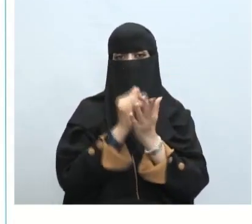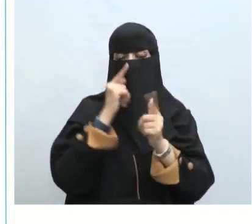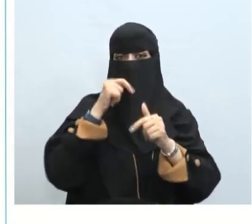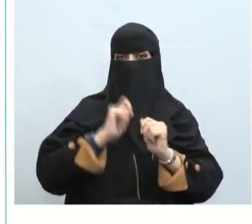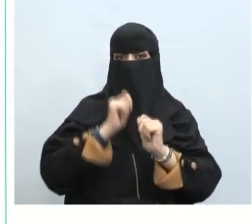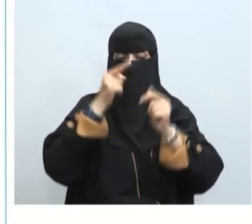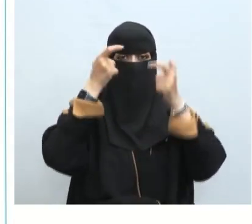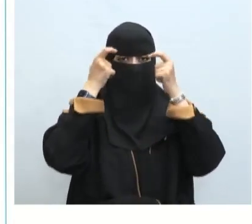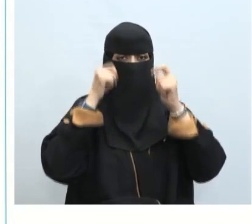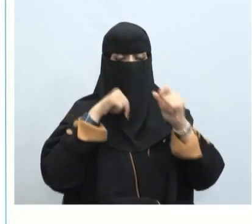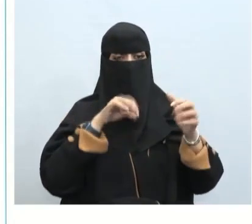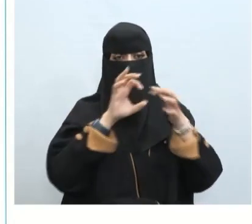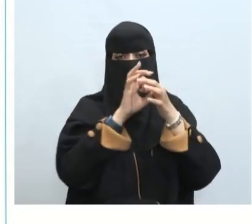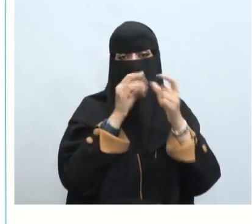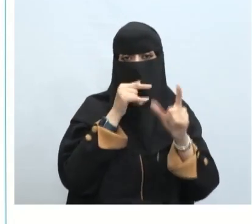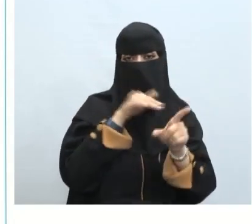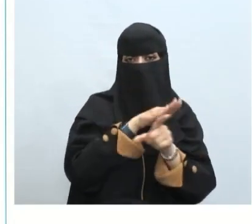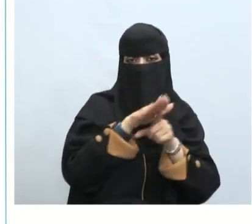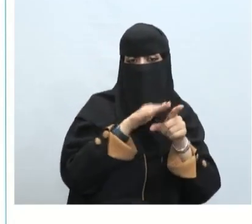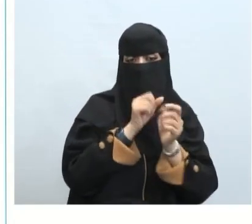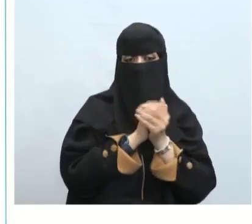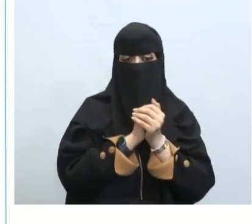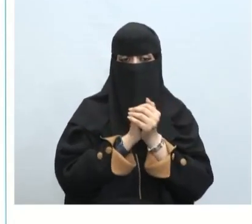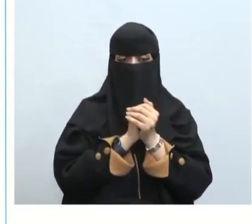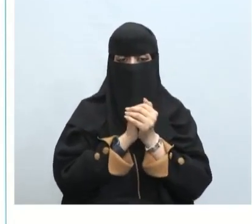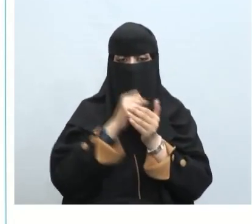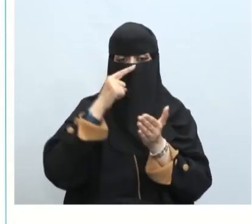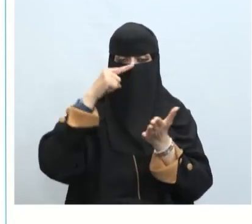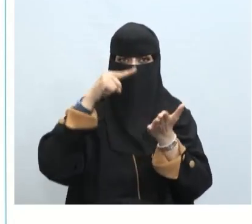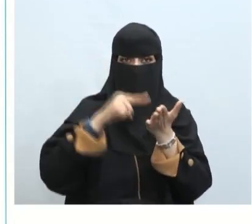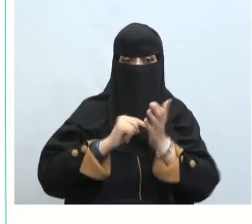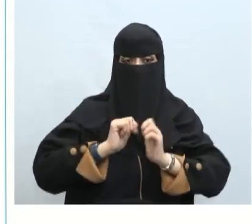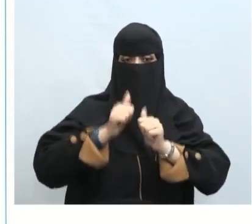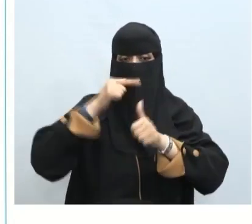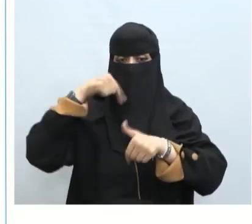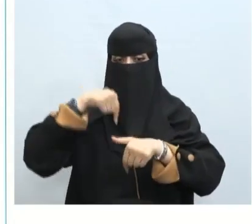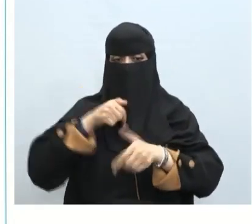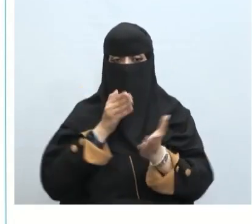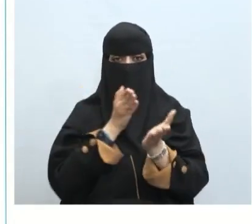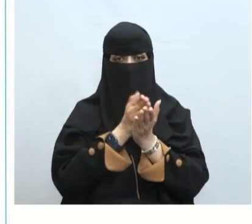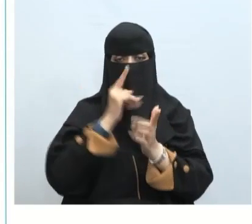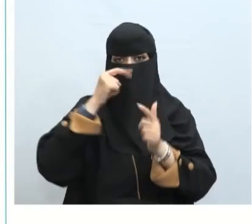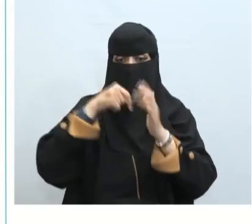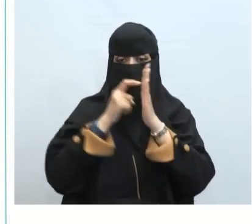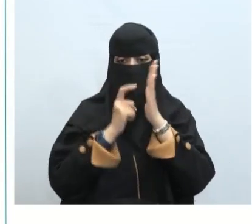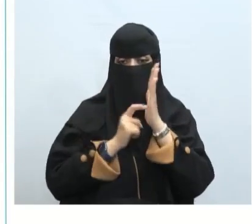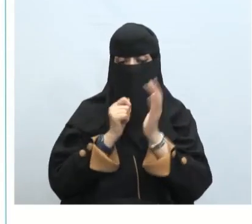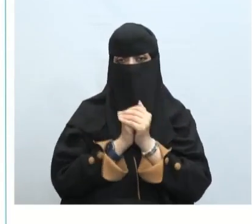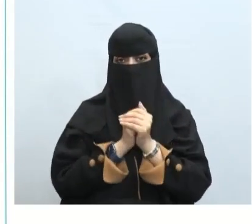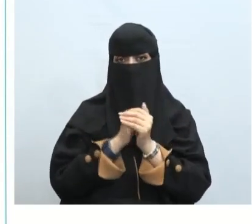انتمائه للوطن مواطن الصالح هو المواطن المسؤول الذي يدرك